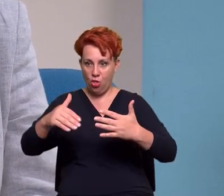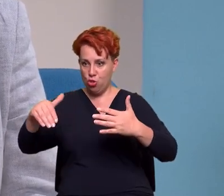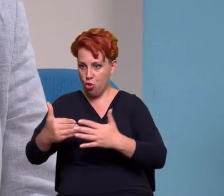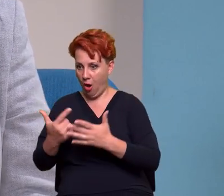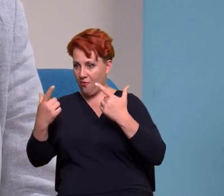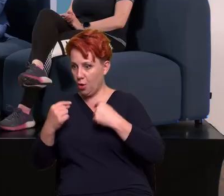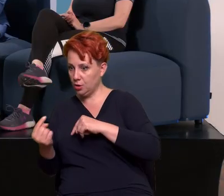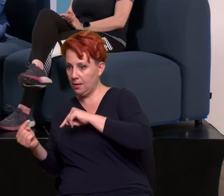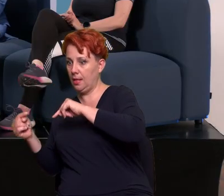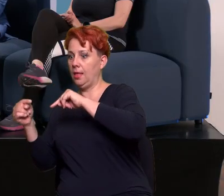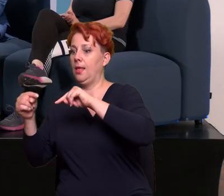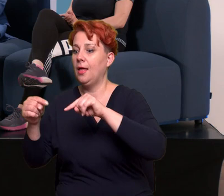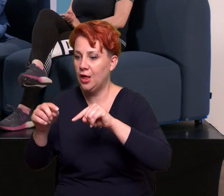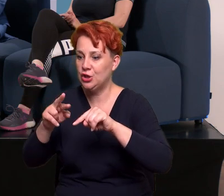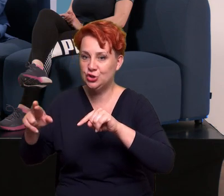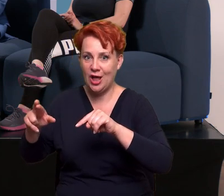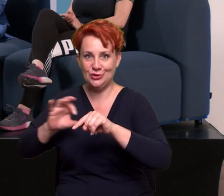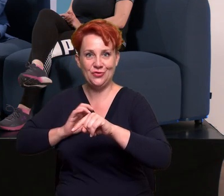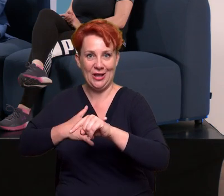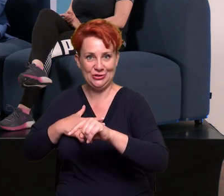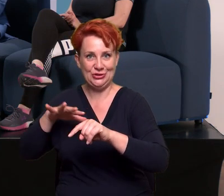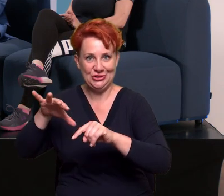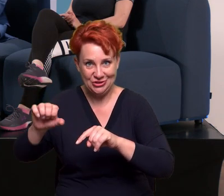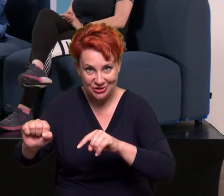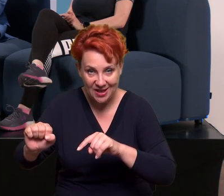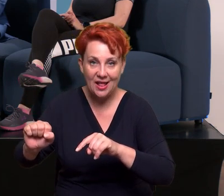właścicielami przedmiotów, prawda, a